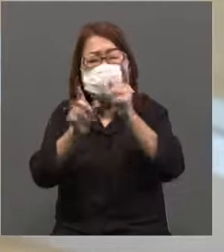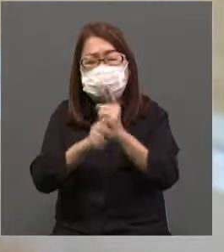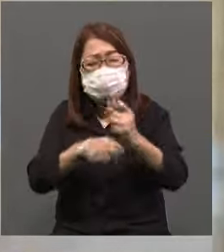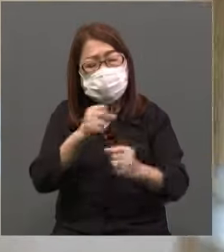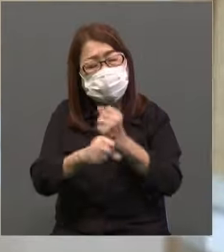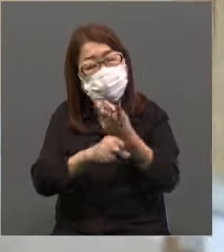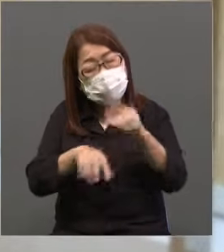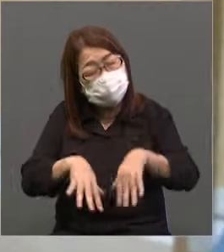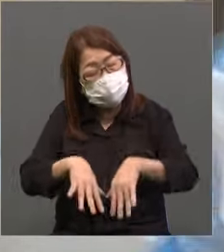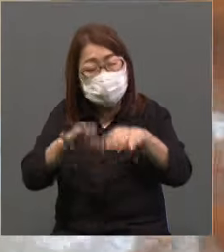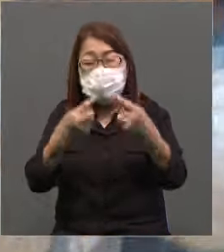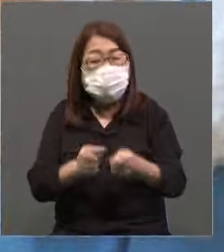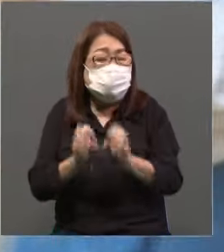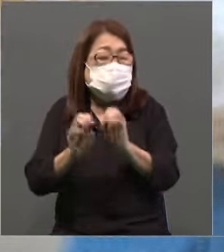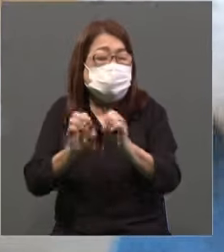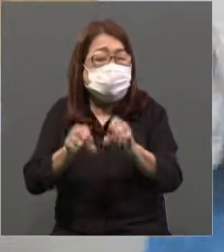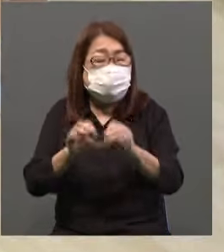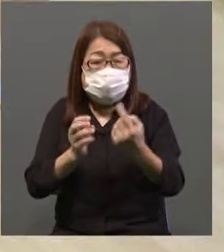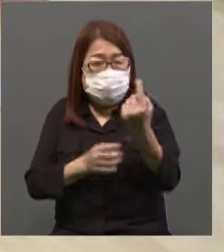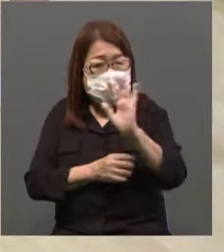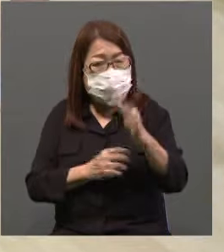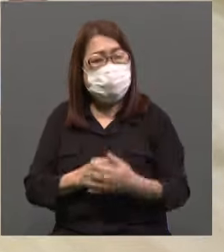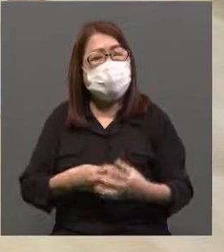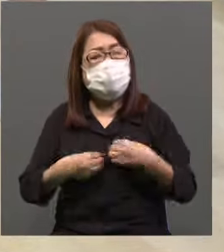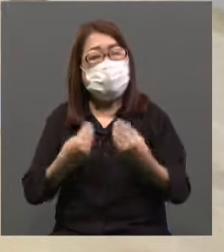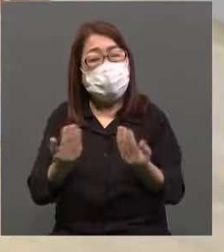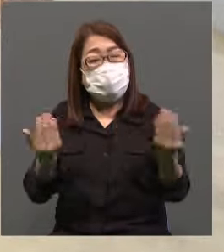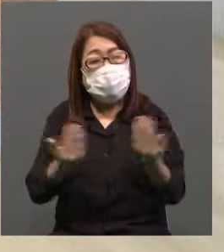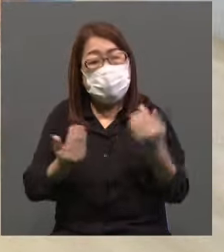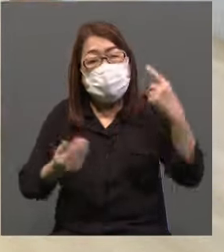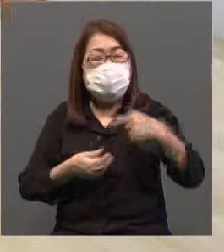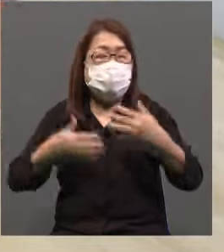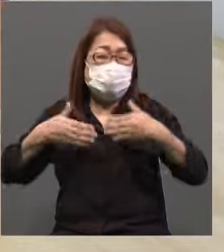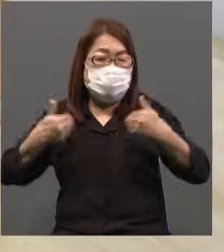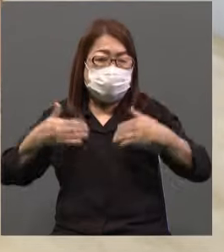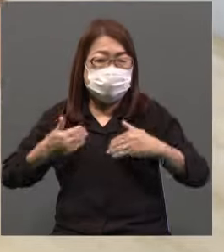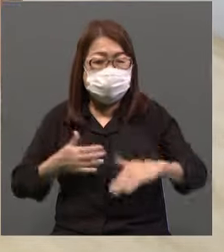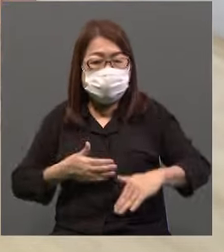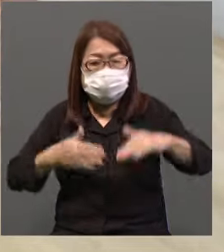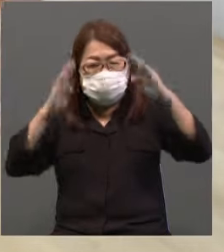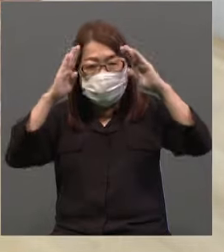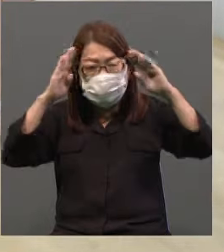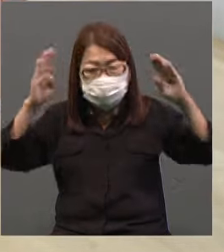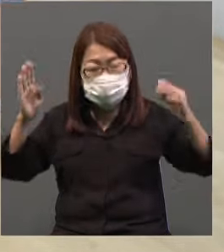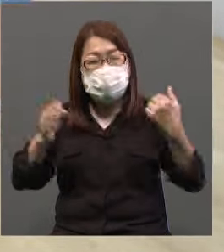ม่เน้นยัดเยียดความรู้วิชาการแต่อยากให้ลูกสาวได้เล่นสนุกและเติบโตเรียนรู้ไปกับเ